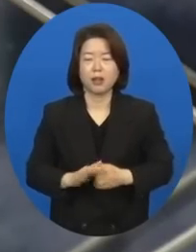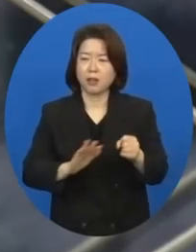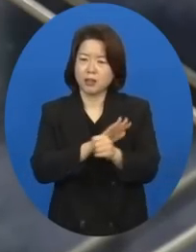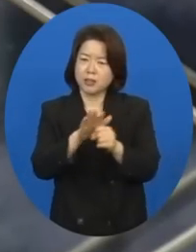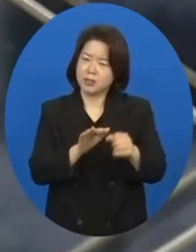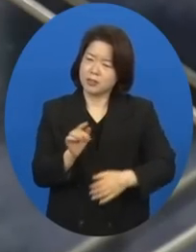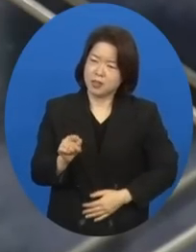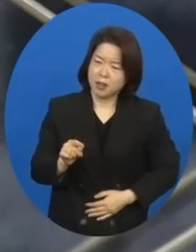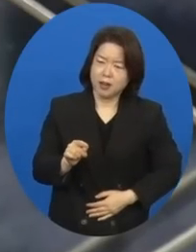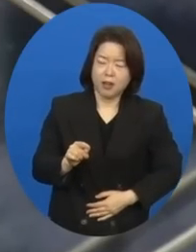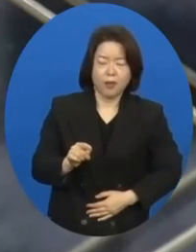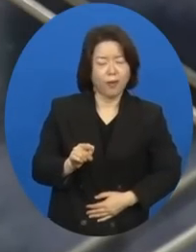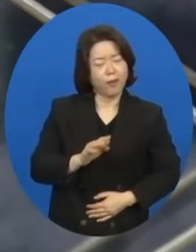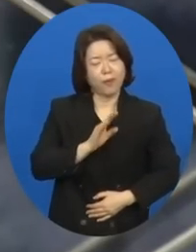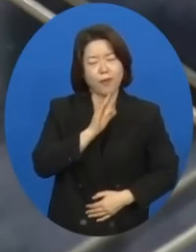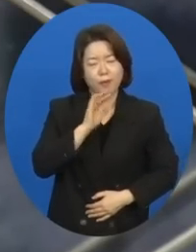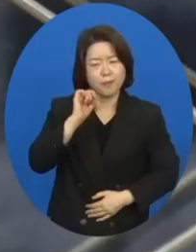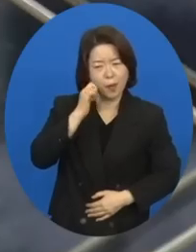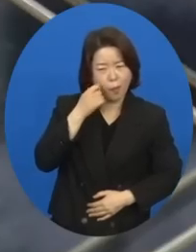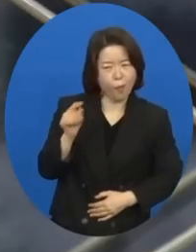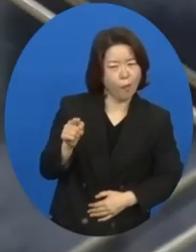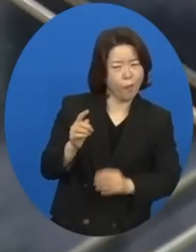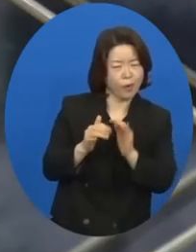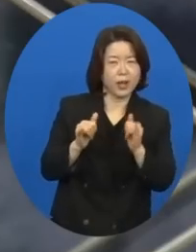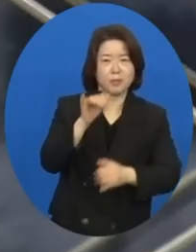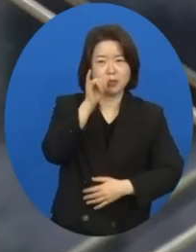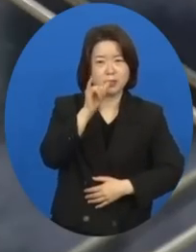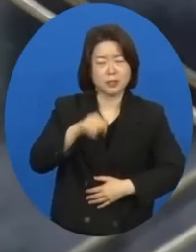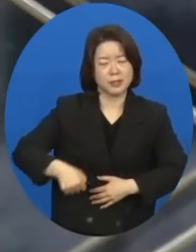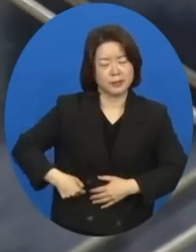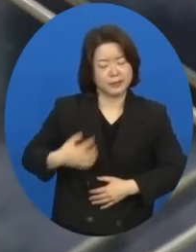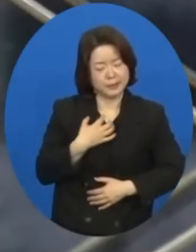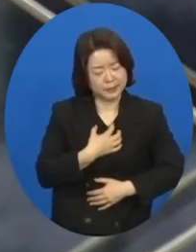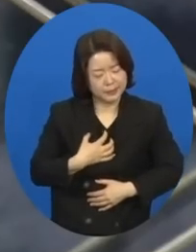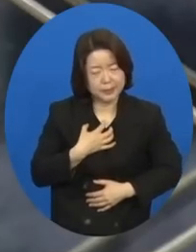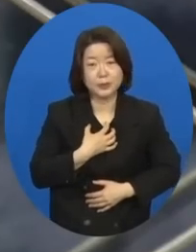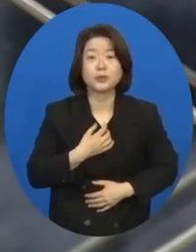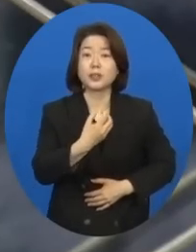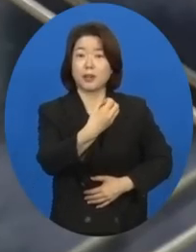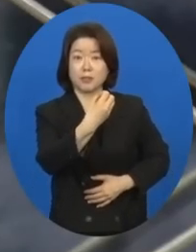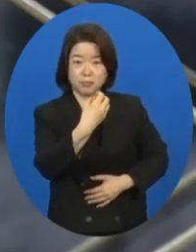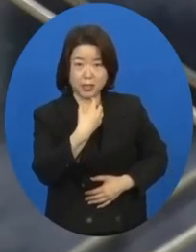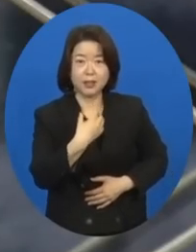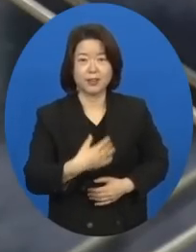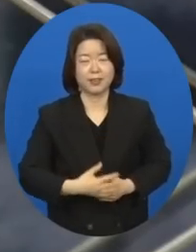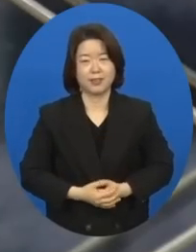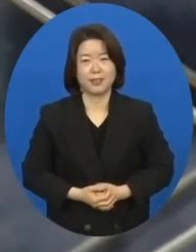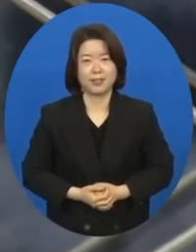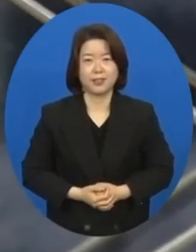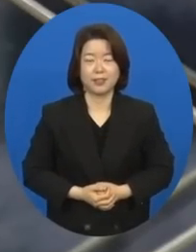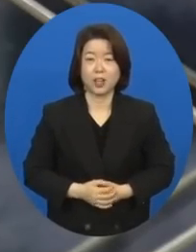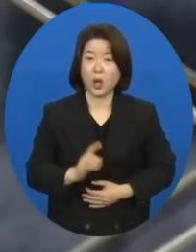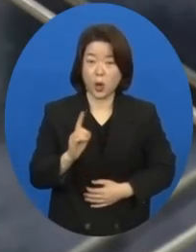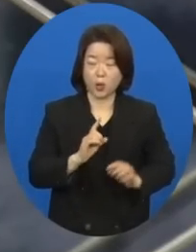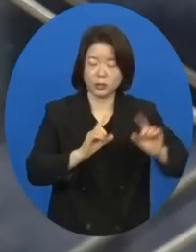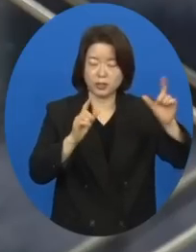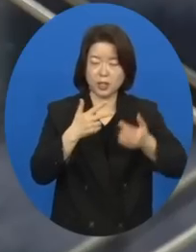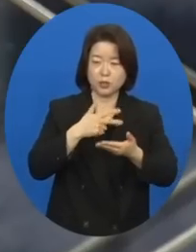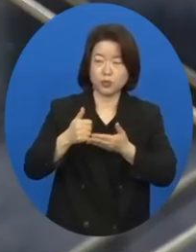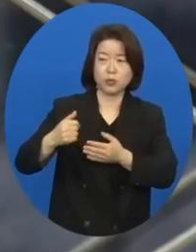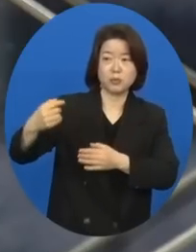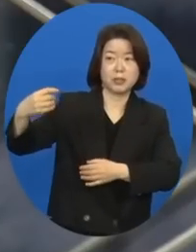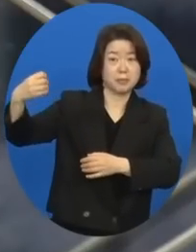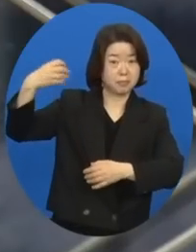참 어려운 지체가 있어서 너무나 마음이 괴롭다는 것입니다. 하루는 주님 이런 마음을